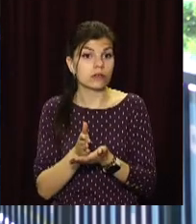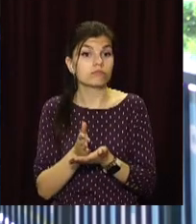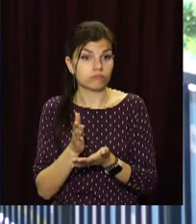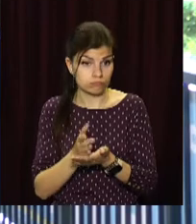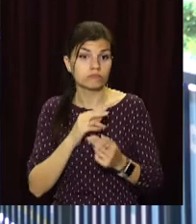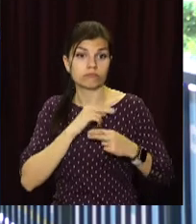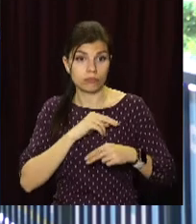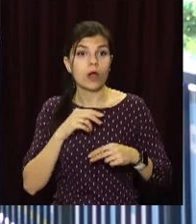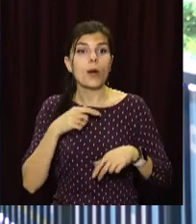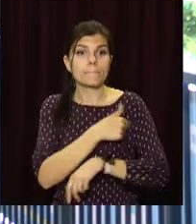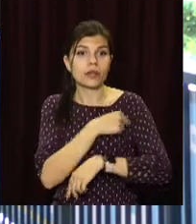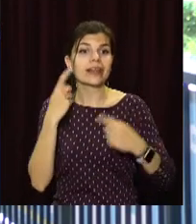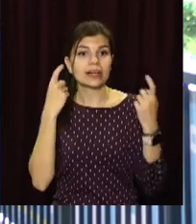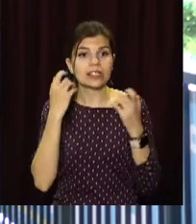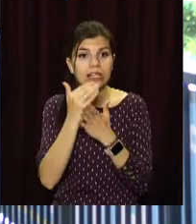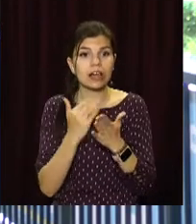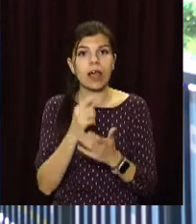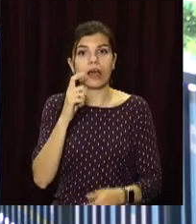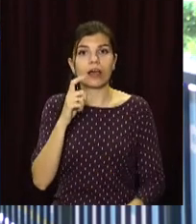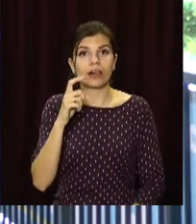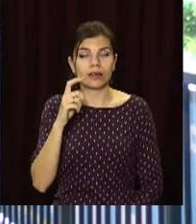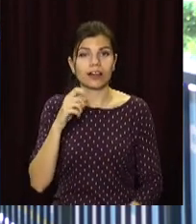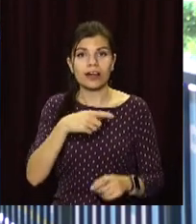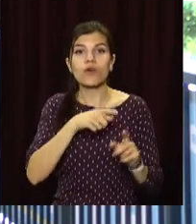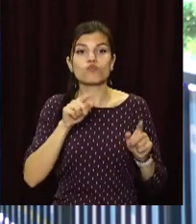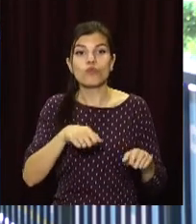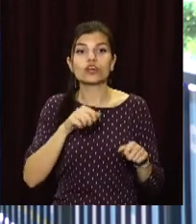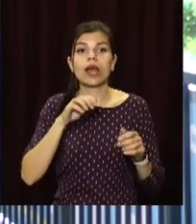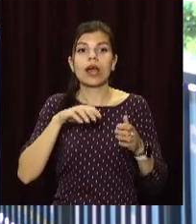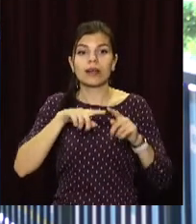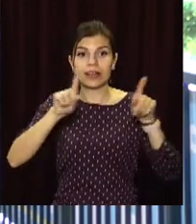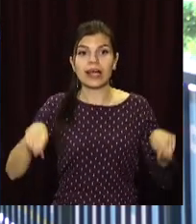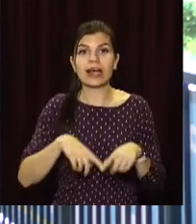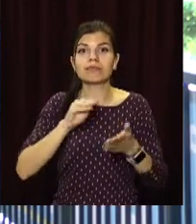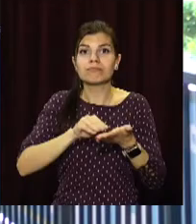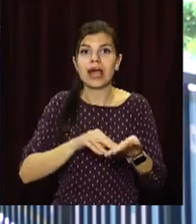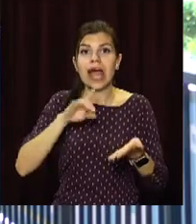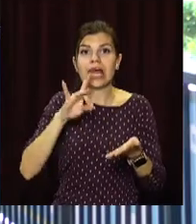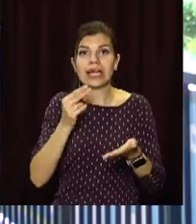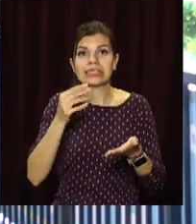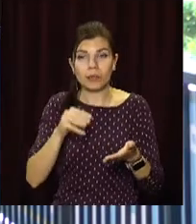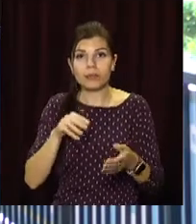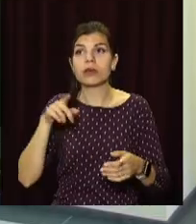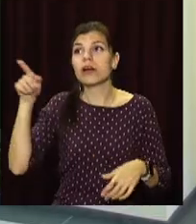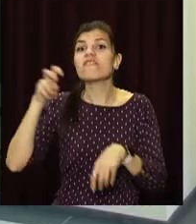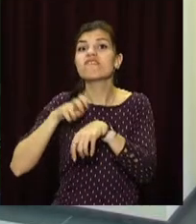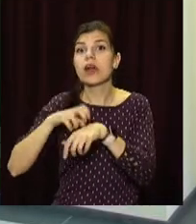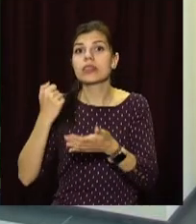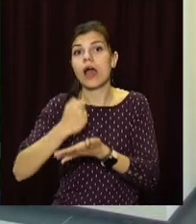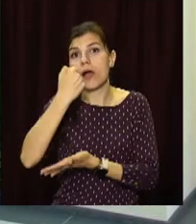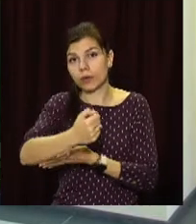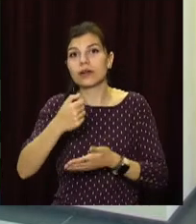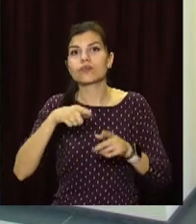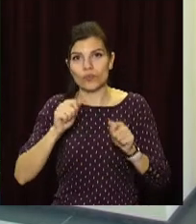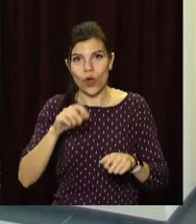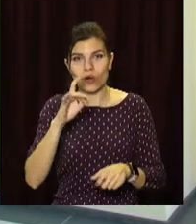функціонує медична інформаційна система Health, яка дозволяє також відпускати рецепти лікарів первинної ланки. Ще один пункт